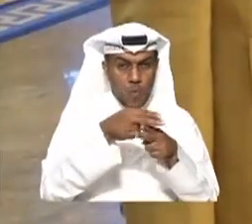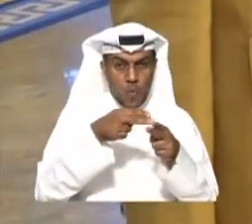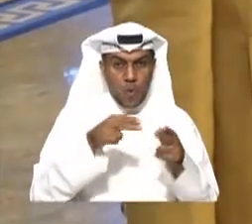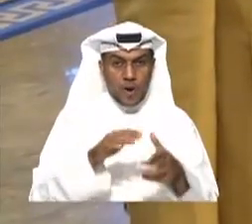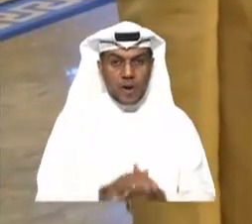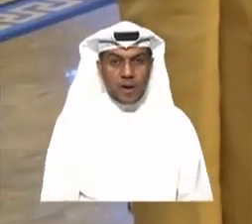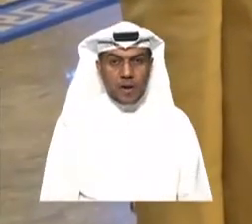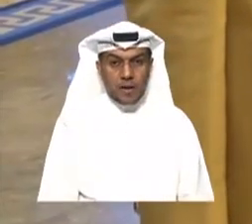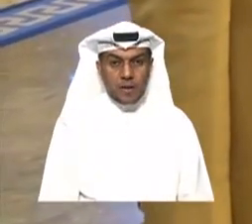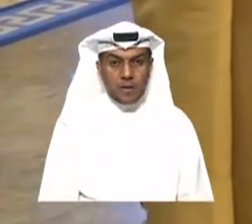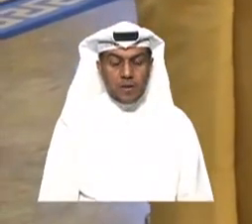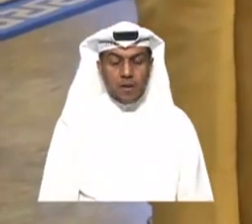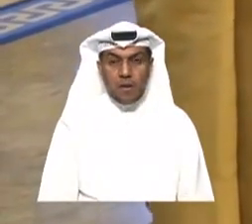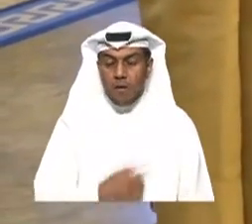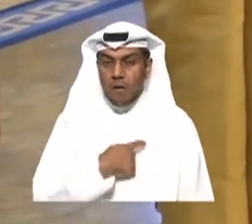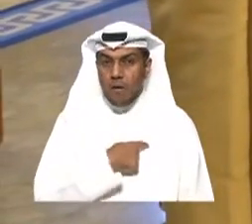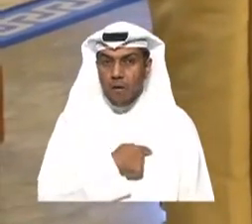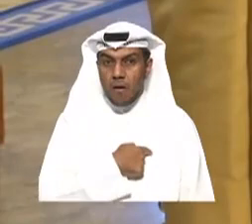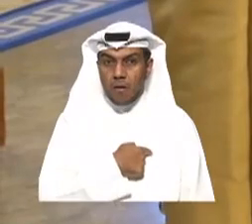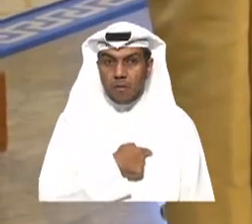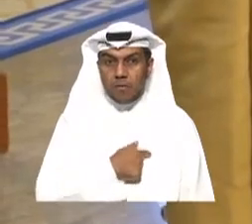مخلصا لأميرها المفدى